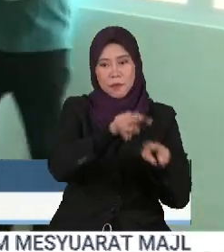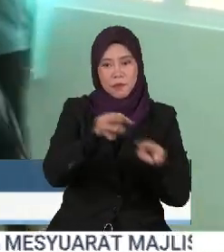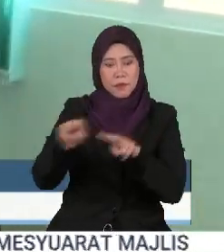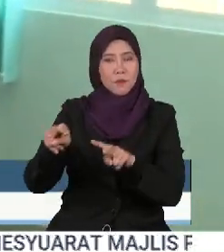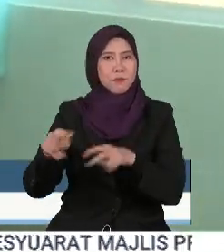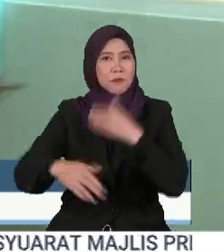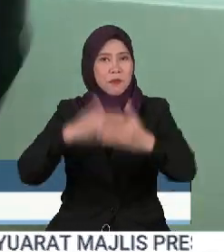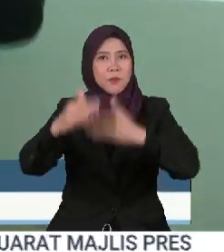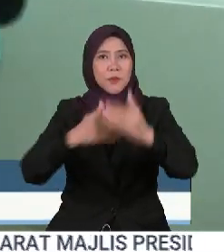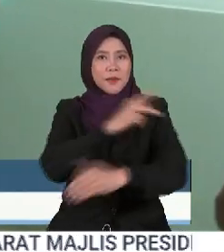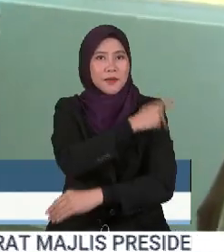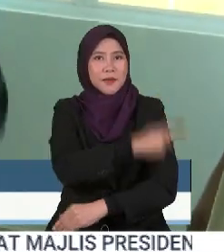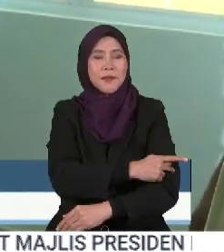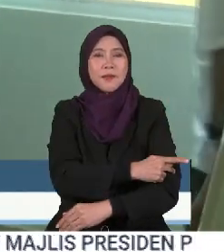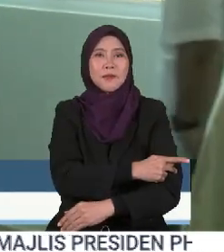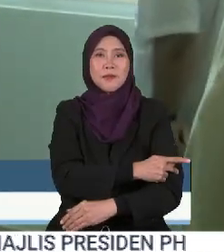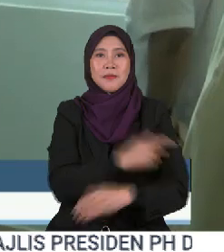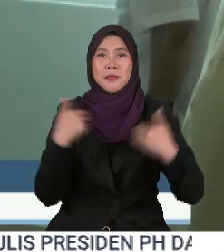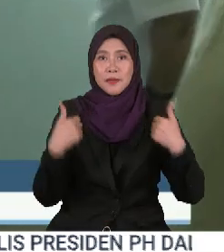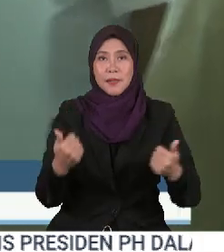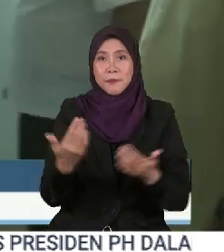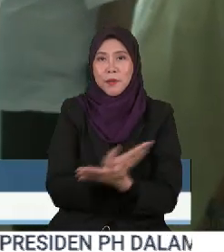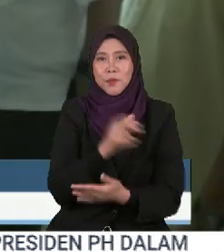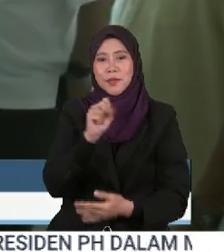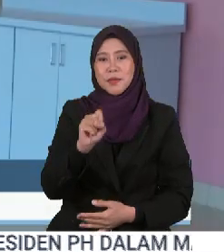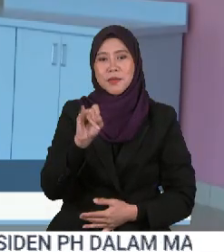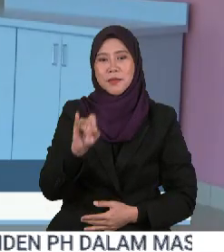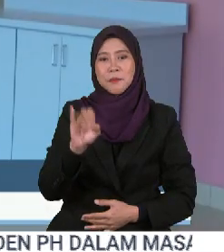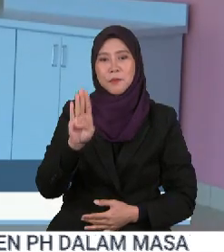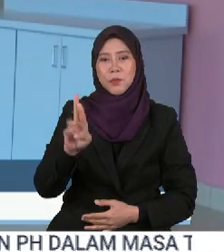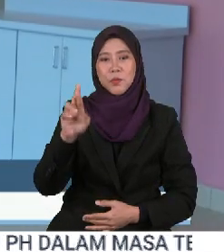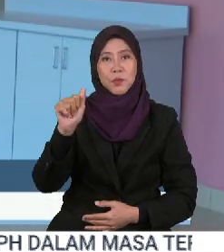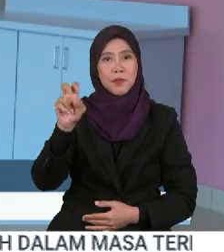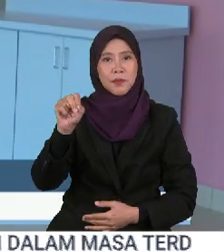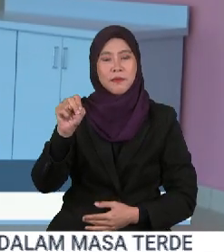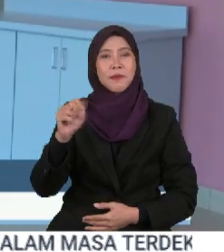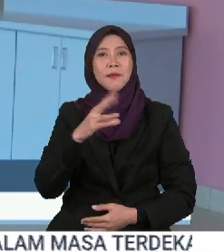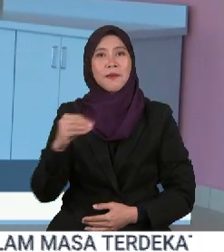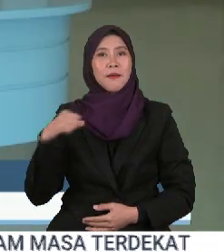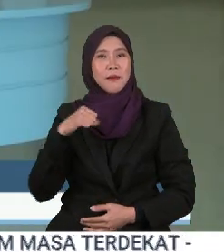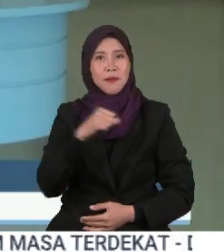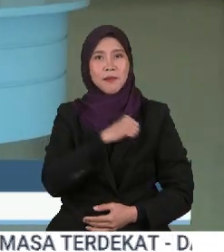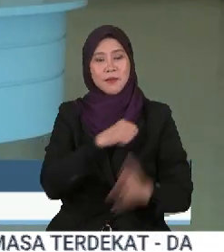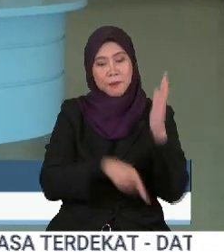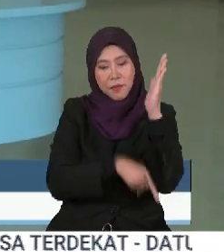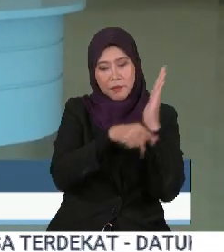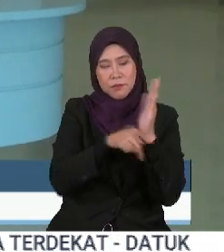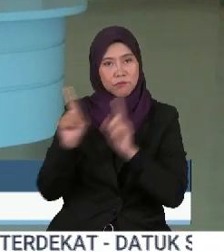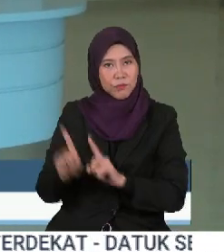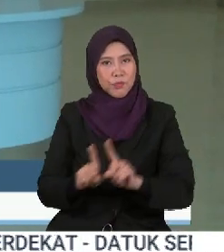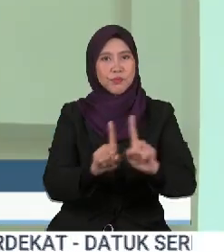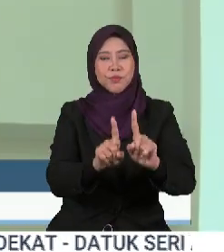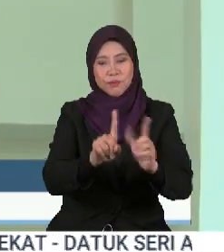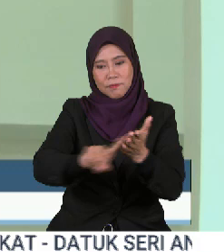kemajuan fizikal klinik kesihatan Siburan yang baru di Siburan. Beliau turut diiringi ahli Parlimen Puncak Bodio, Datuk Willy